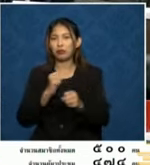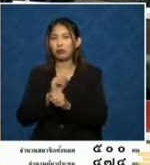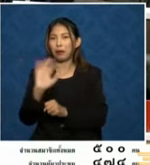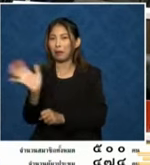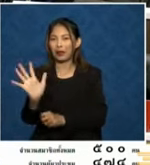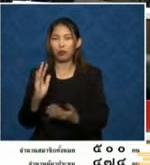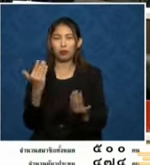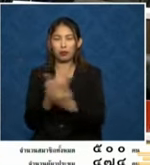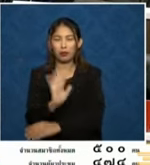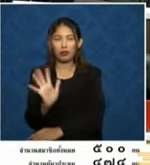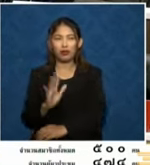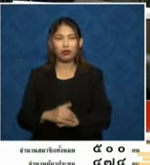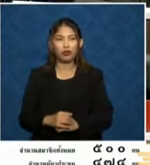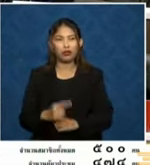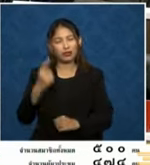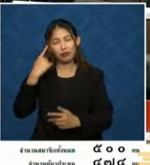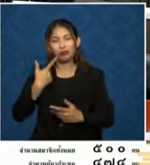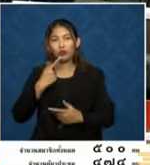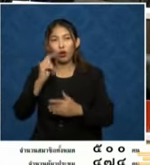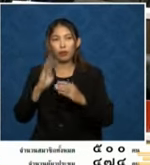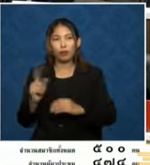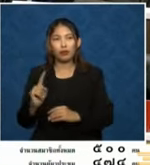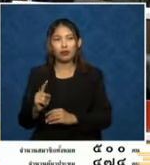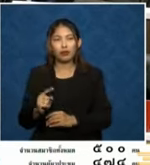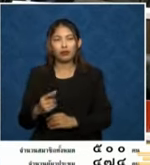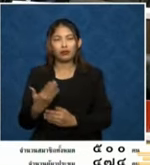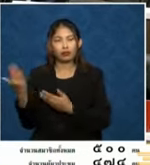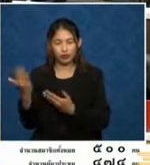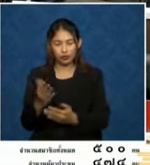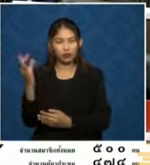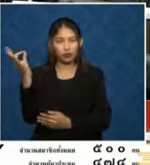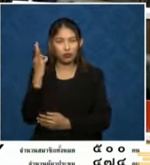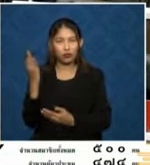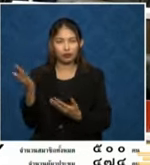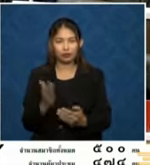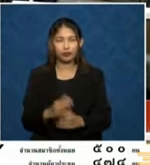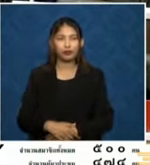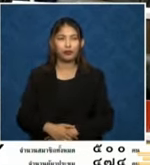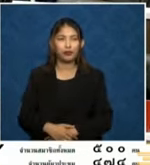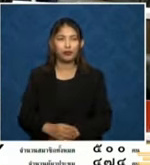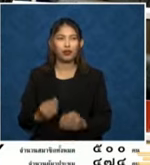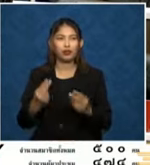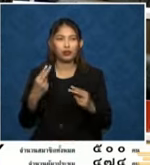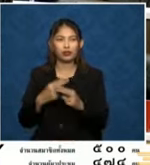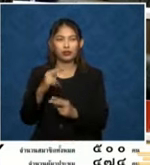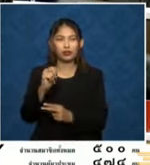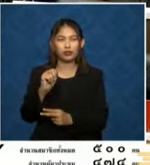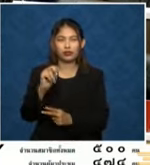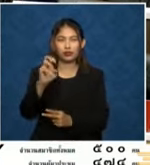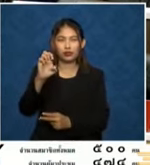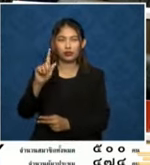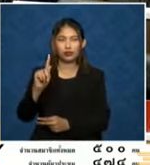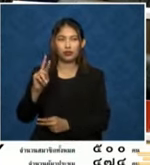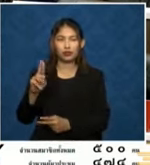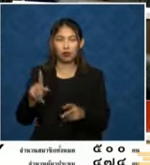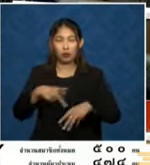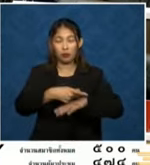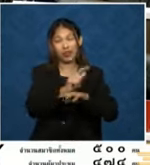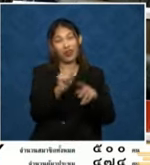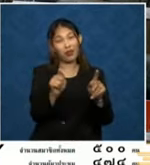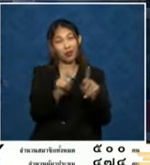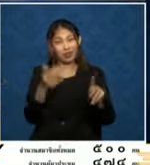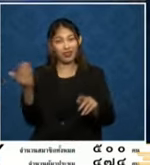ากจะรู้ว่าส.ส.ตอบจำนวนเท่าไหร่อย่างไรสำหรับแต่ละทางเลือกไปฟังคำตอบของ2ท่านดูครับเริ่มต้นที่คุณนิกรจำนงครับประธานอนุกรรมการรับฟังความเห็น